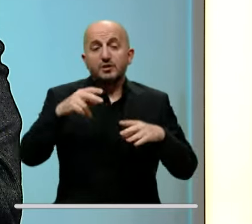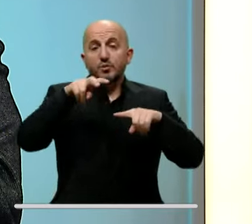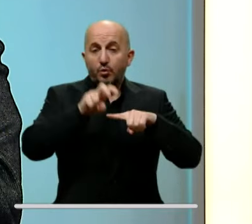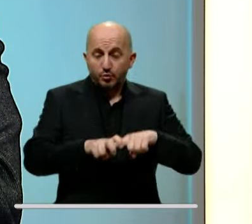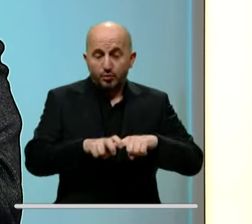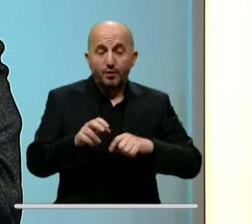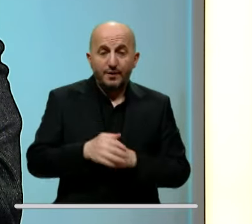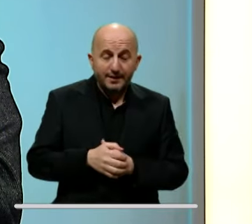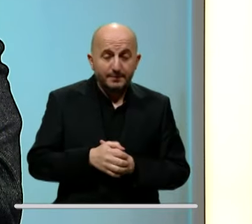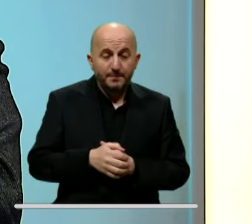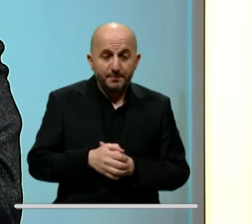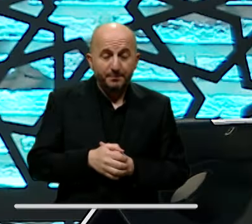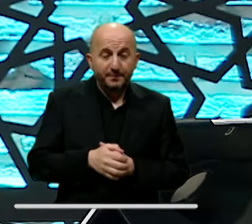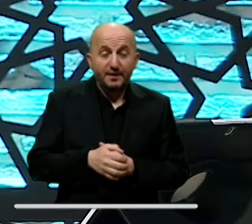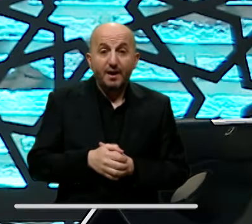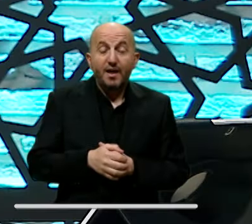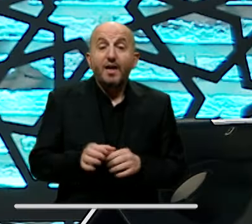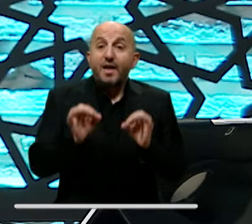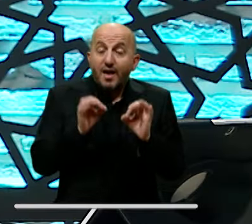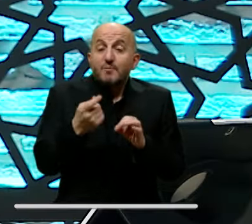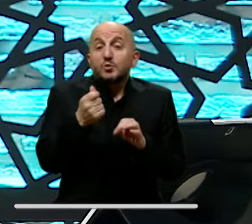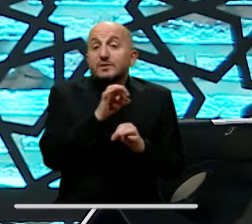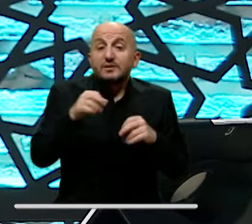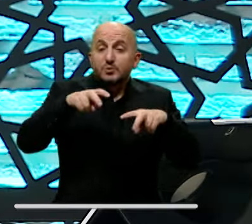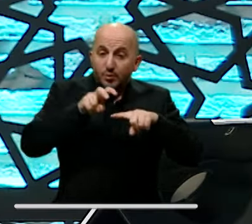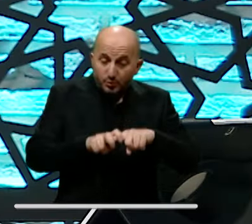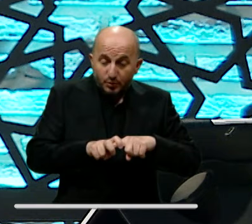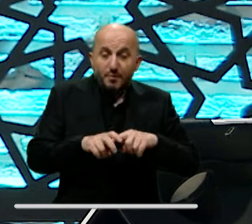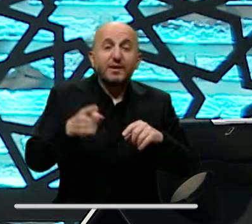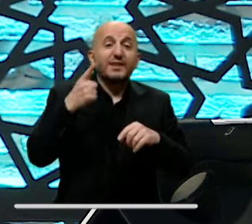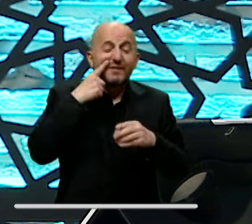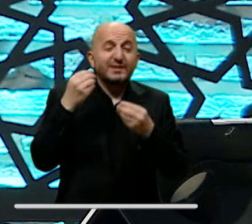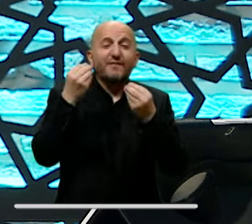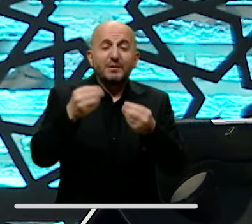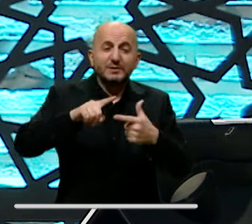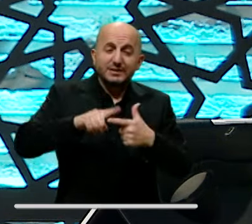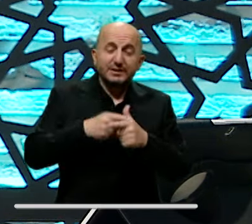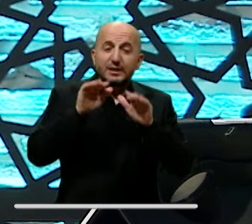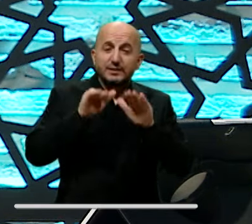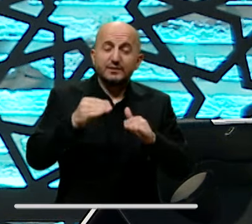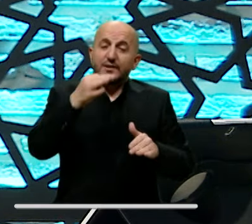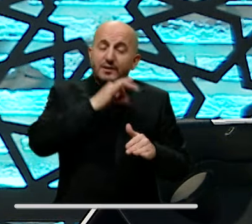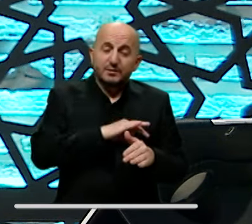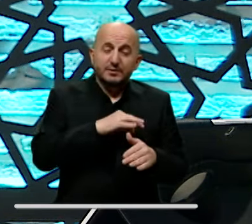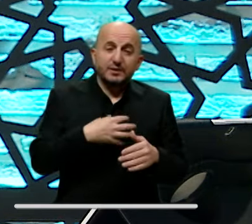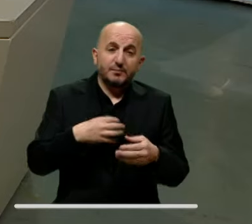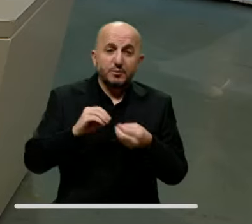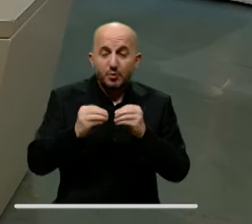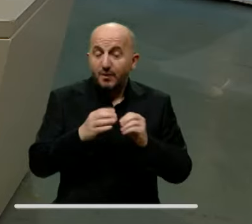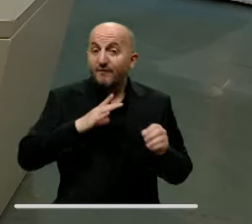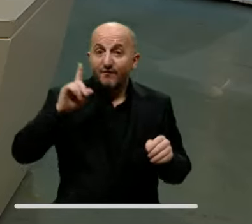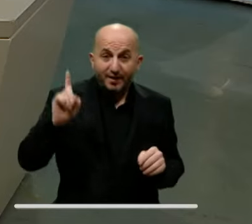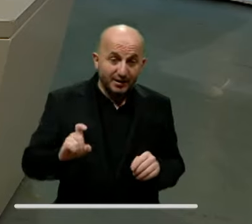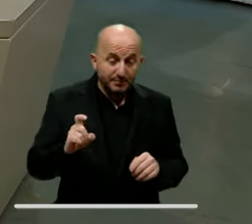tamamen Eee hem ücretsiz oturup hem de devletimizin vermiş olduğu kira desteğinden yararlanmalarına Dinen bir sakınca var mı